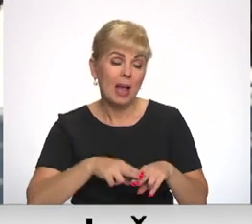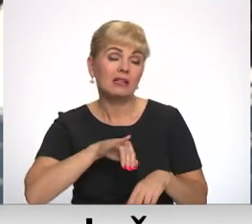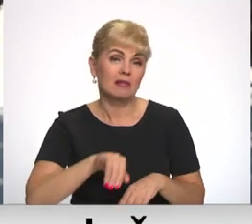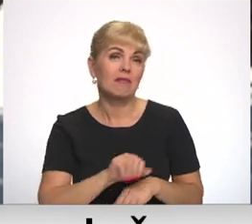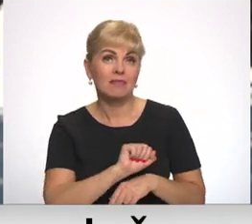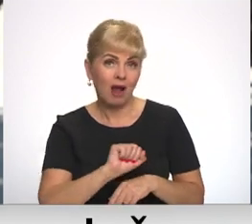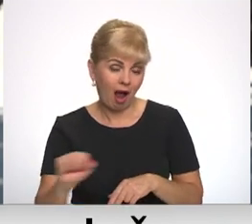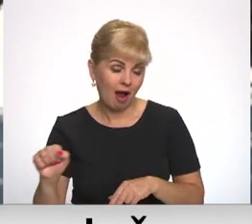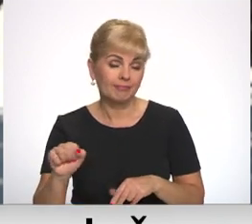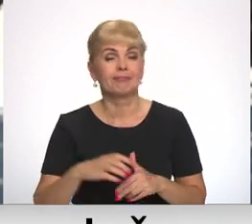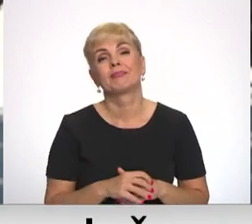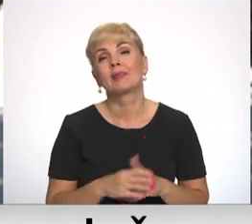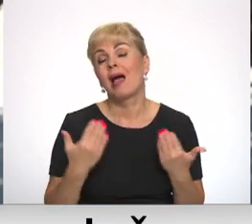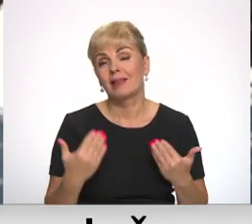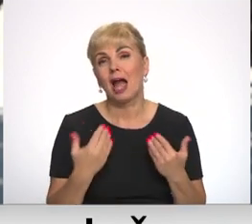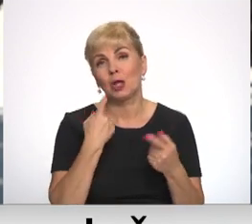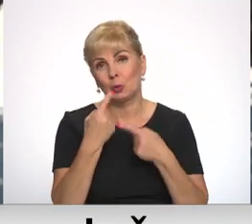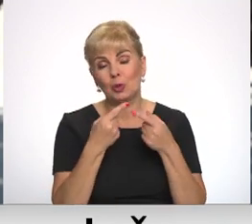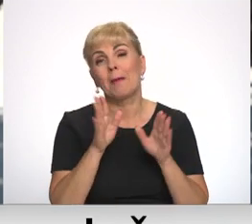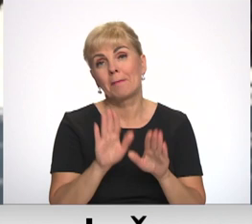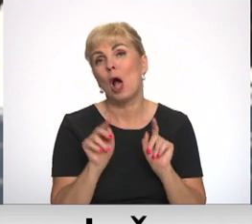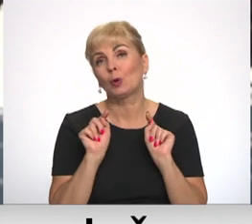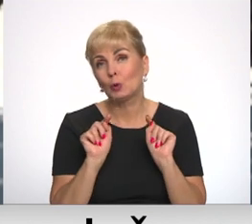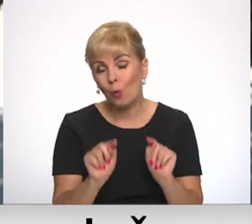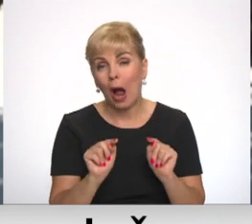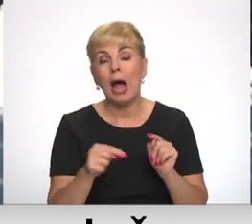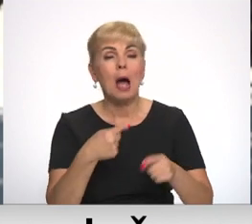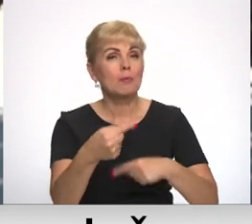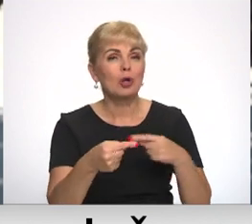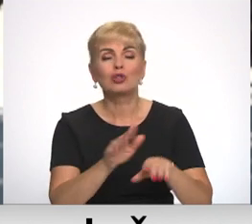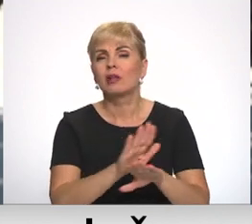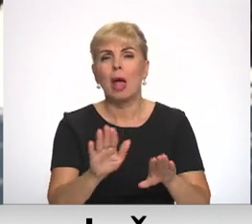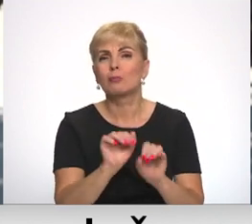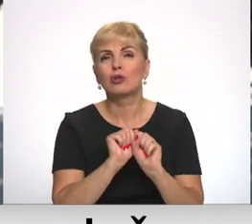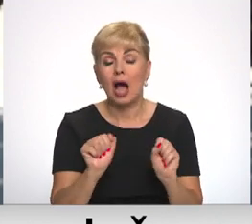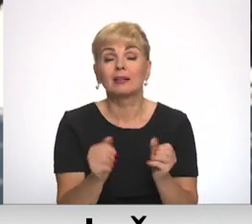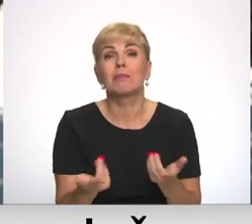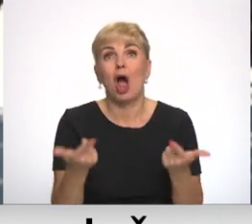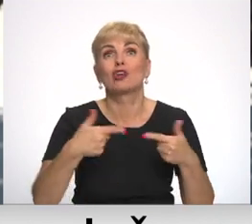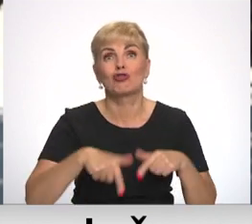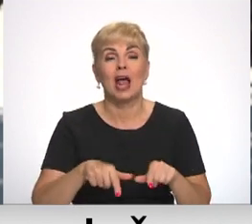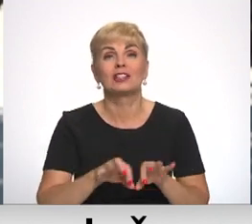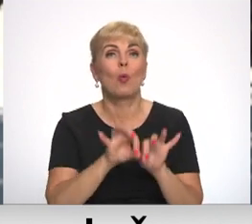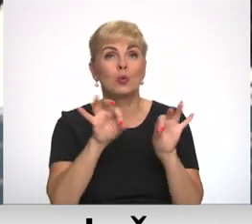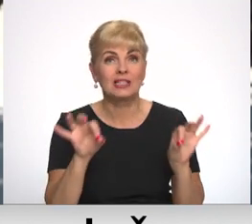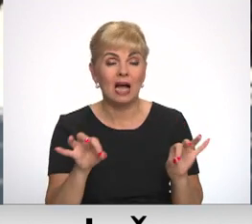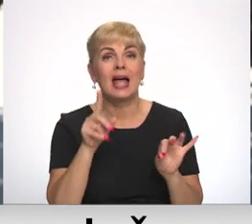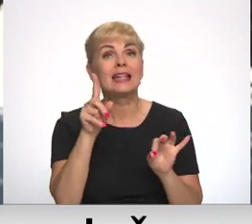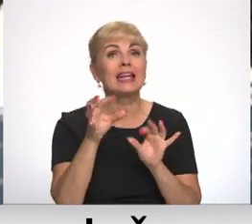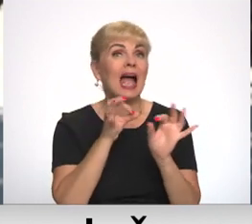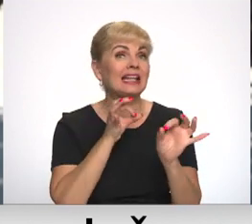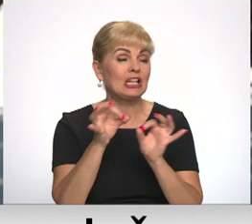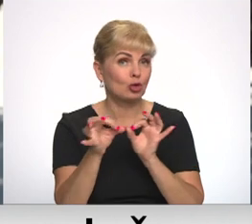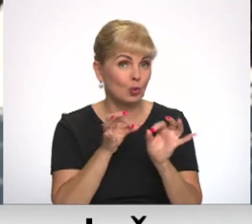Tāpēc arī pat labam runājam par to. Bet šis process nebūs ātrs, un viņš pat labam ir uzsākts tikai diskusiju